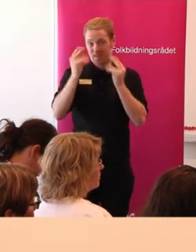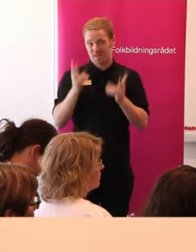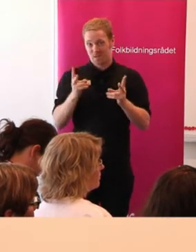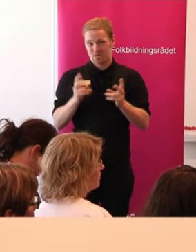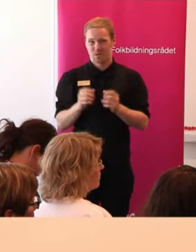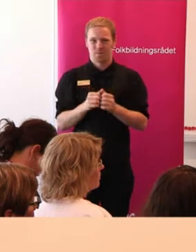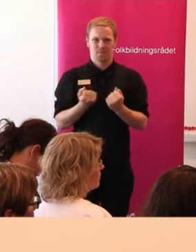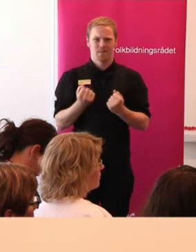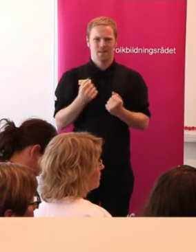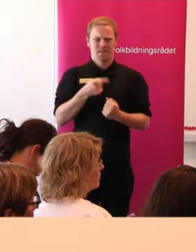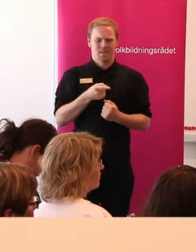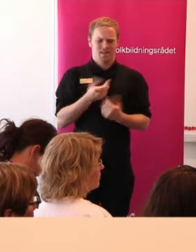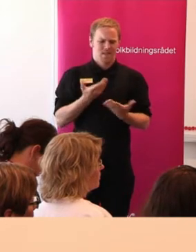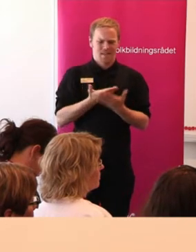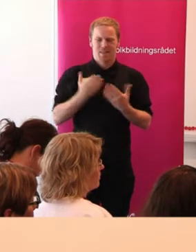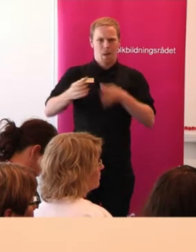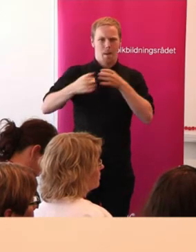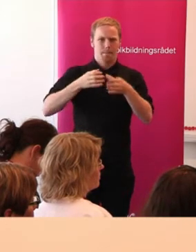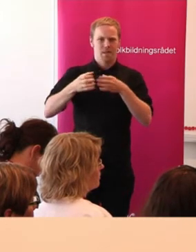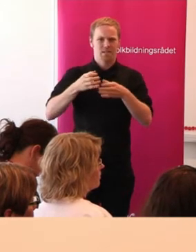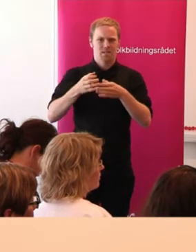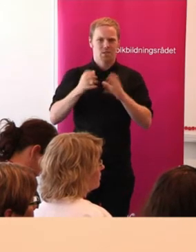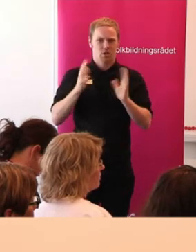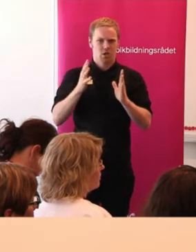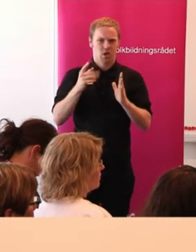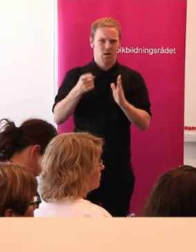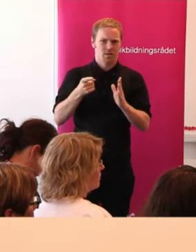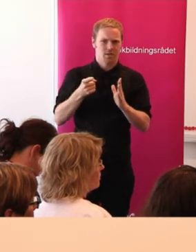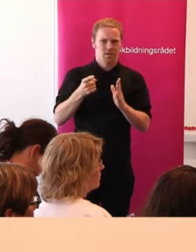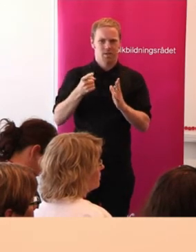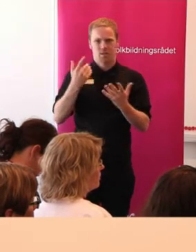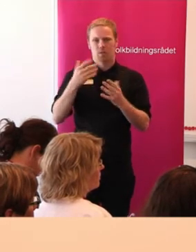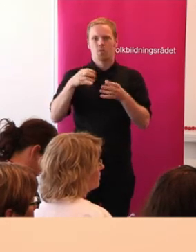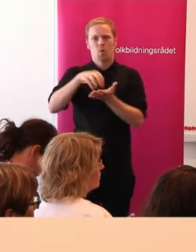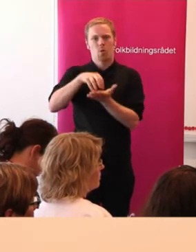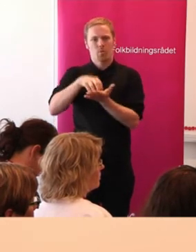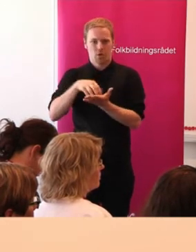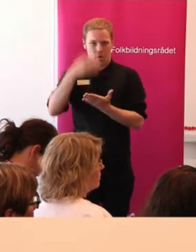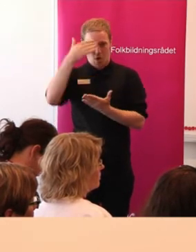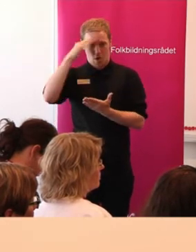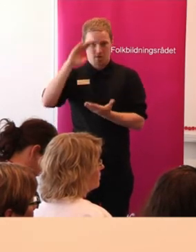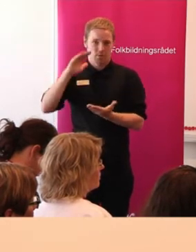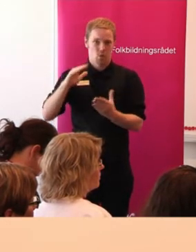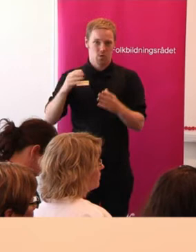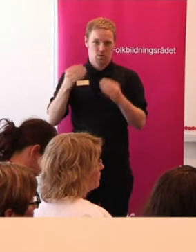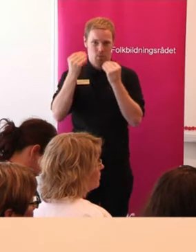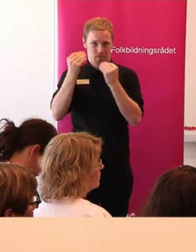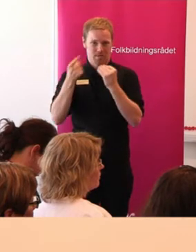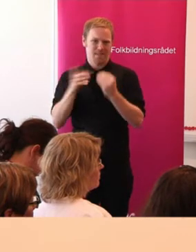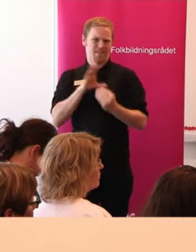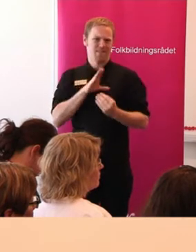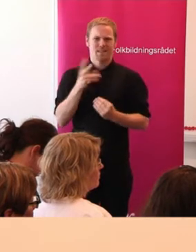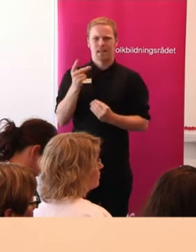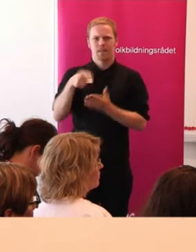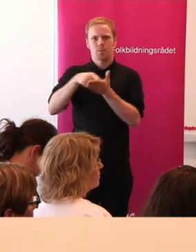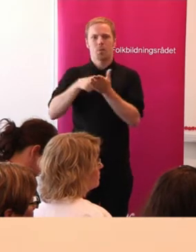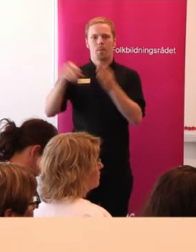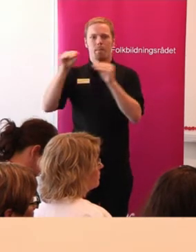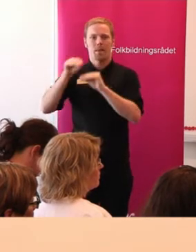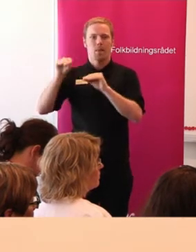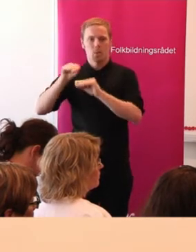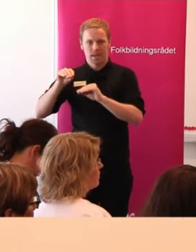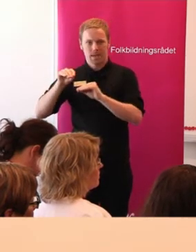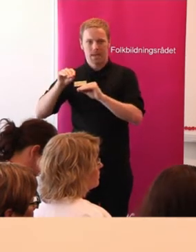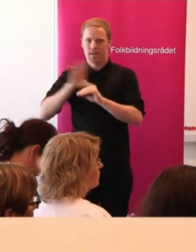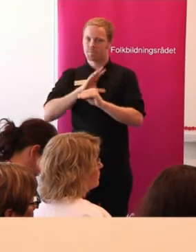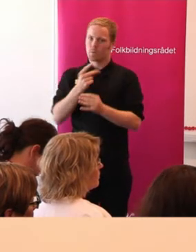är inte anpassade för att klara av den kommunala vuxenutbildningen. Där man har en annan pedagogik, man har ett